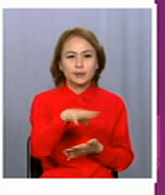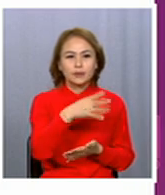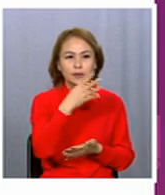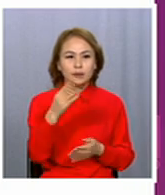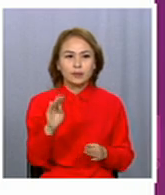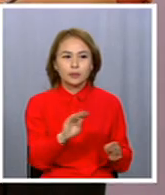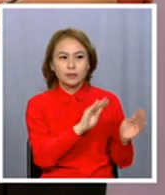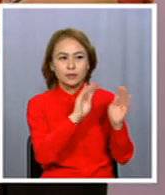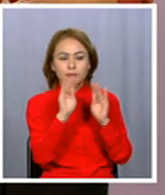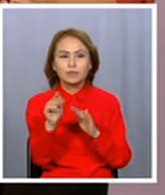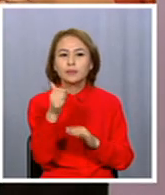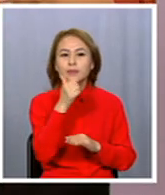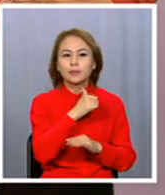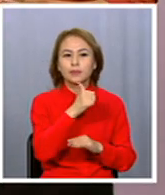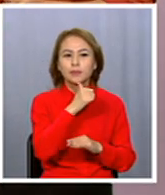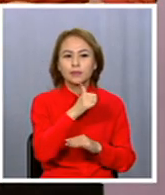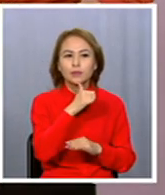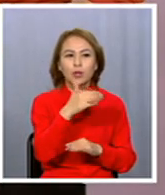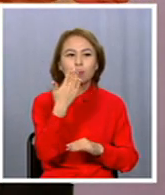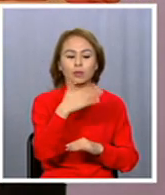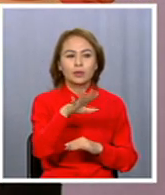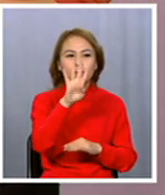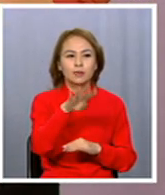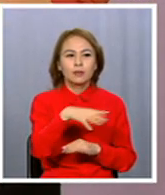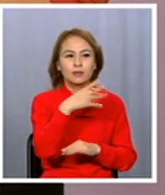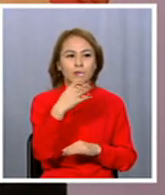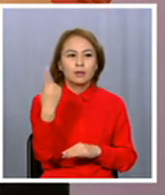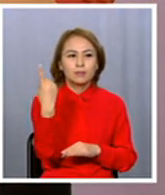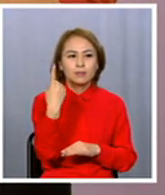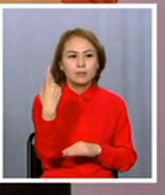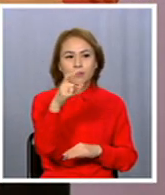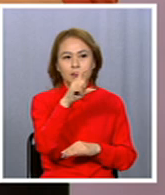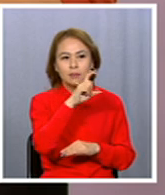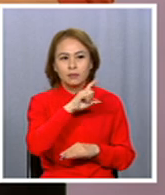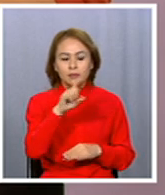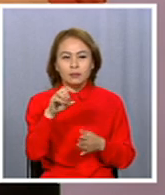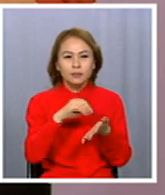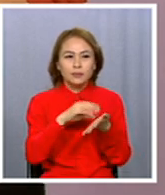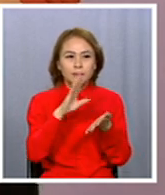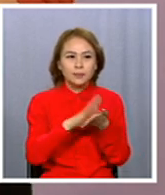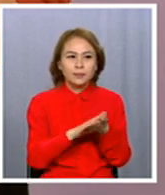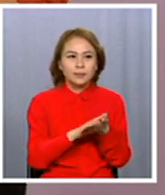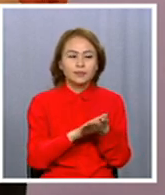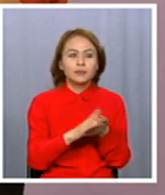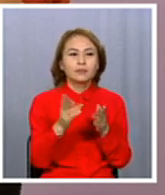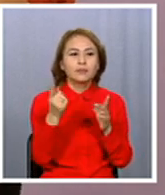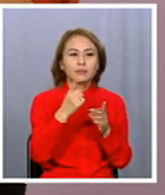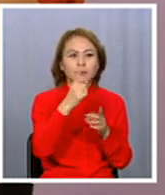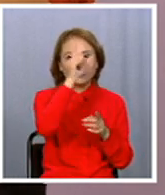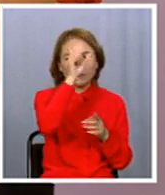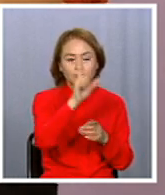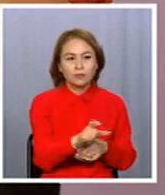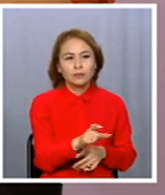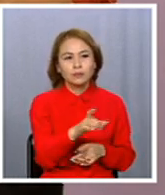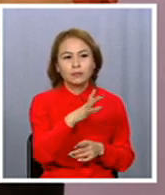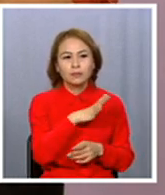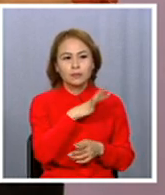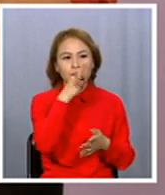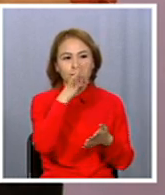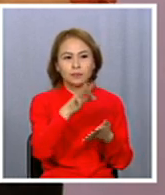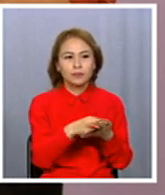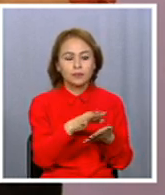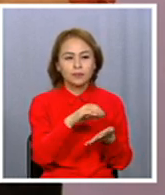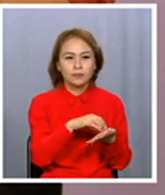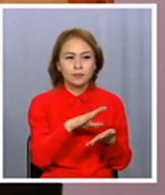мәнін табайық. Мұнда кестеде бірінші қатарда өрнектер берілген, ал бірінші бағанда балалар өрнектердің